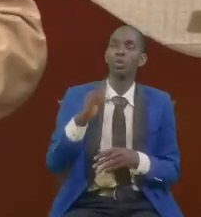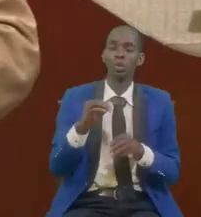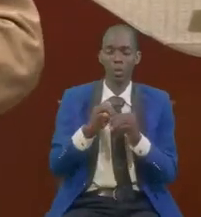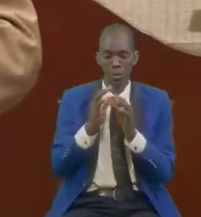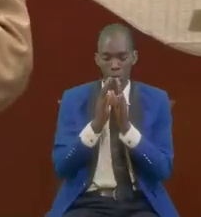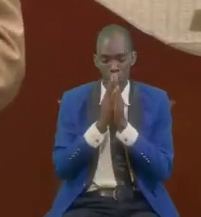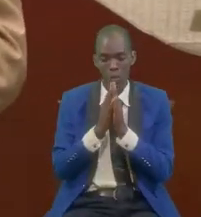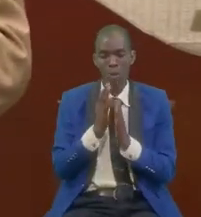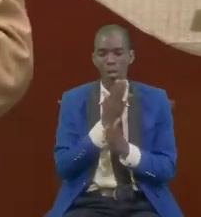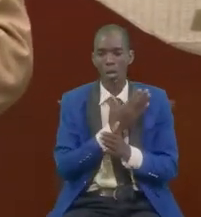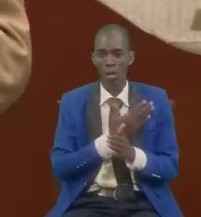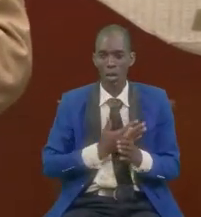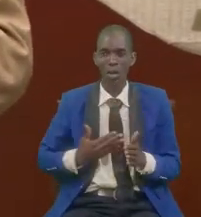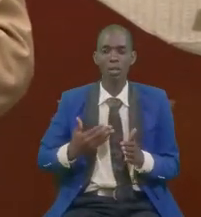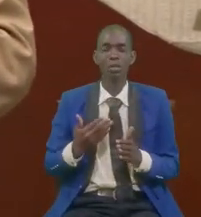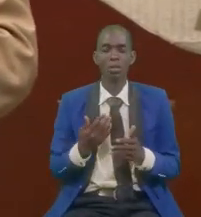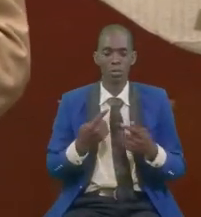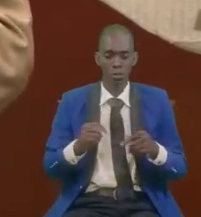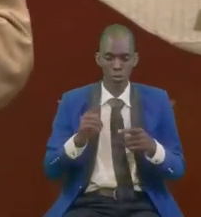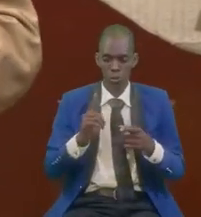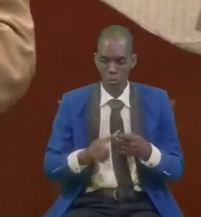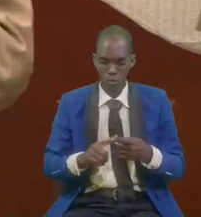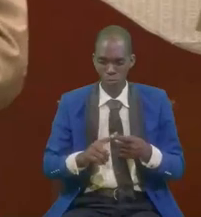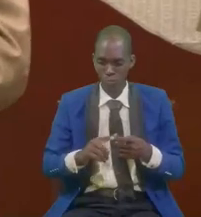allons réajuster